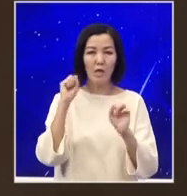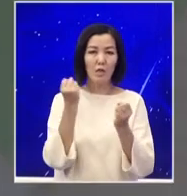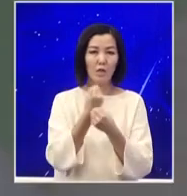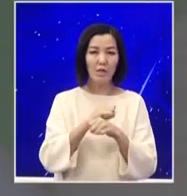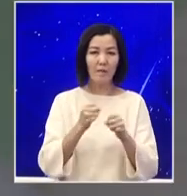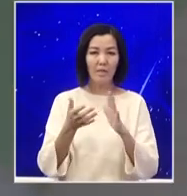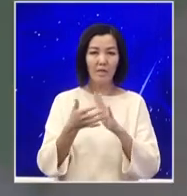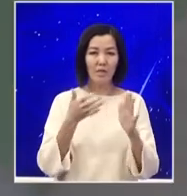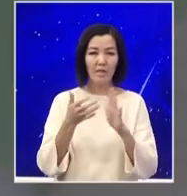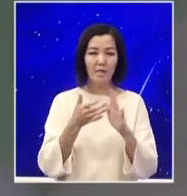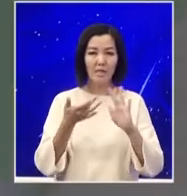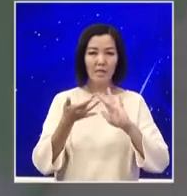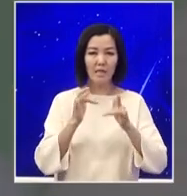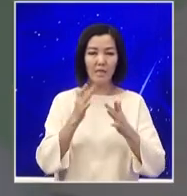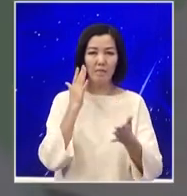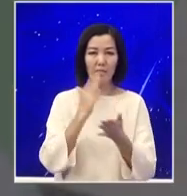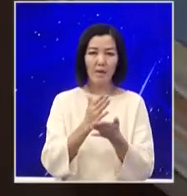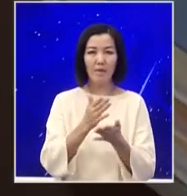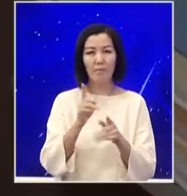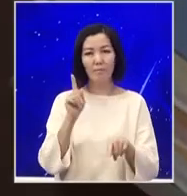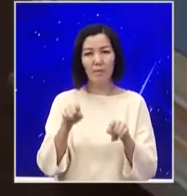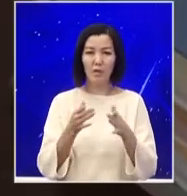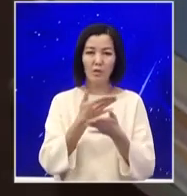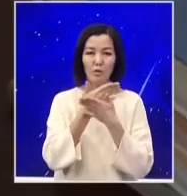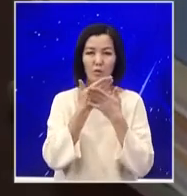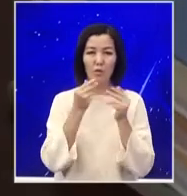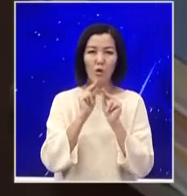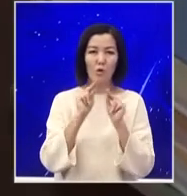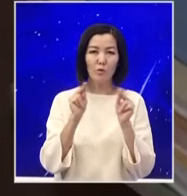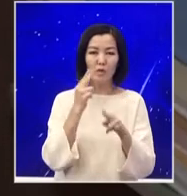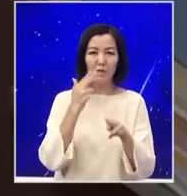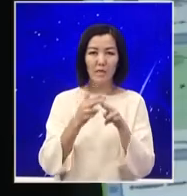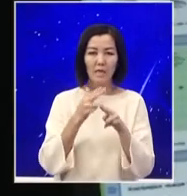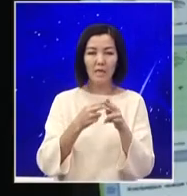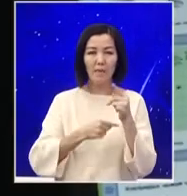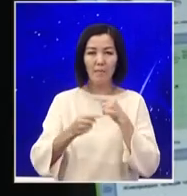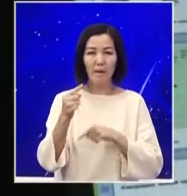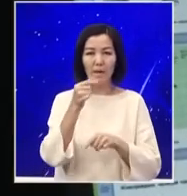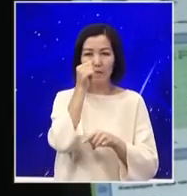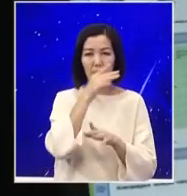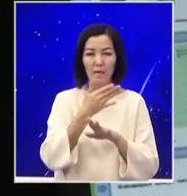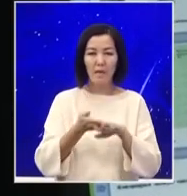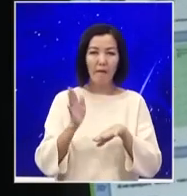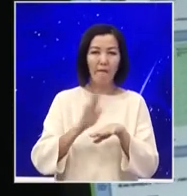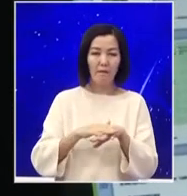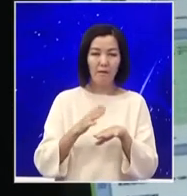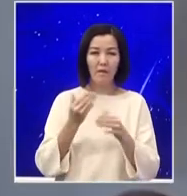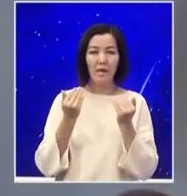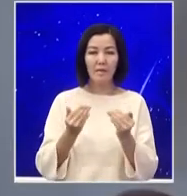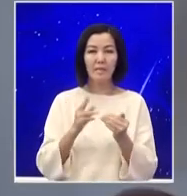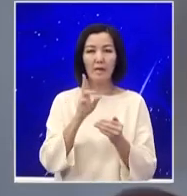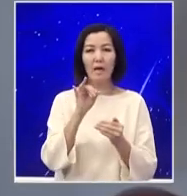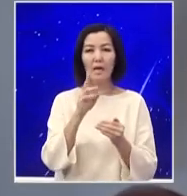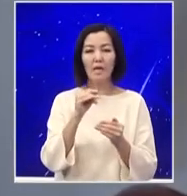жеткіліксіз келетін интернет бірде бар, бірде жоқ. Ұстаздармен кедергісіз кері байланысқа шыға алмай оқуда қиналатын. Енді міне